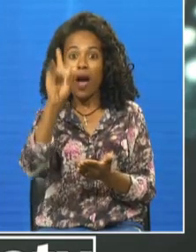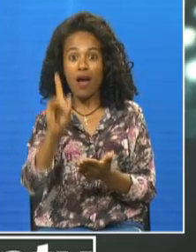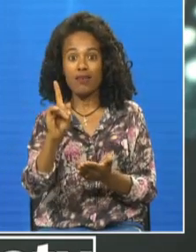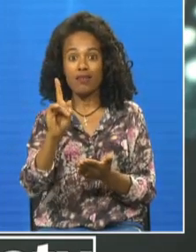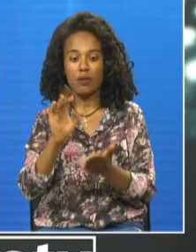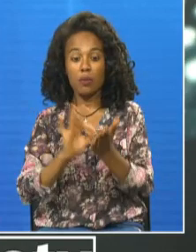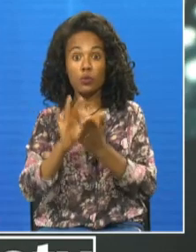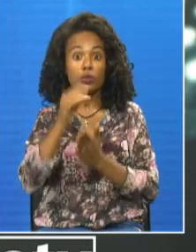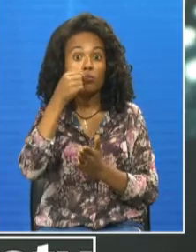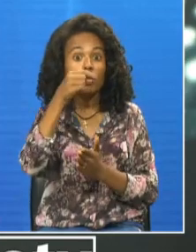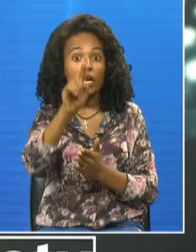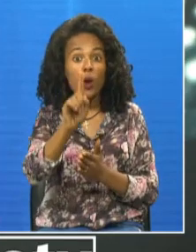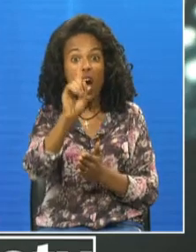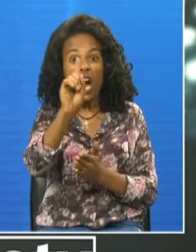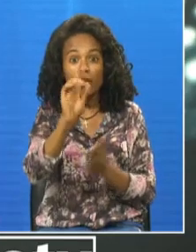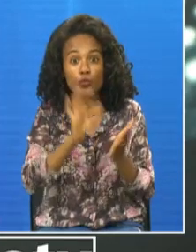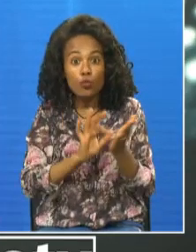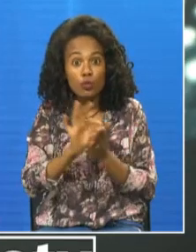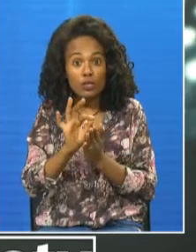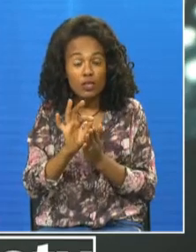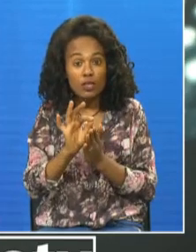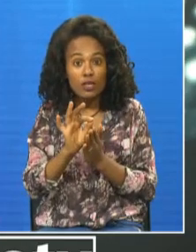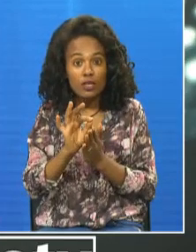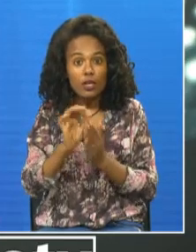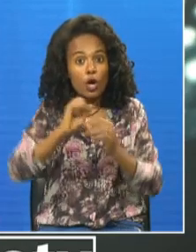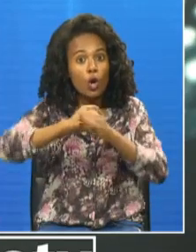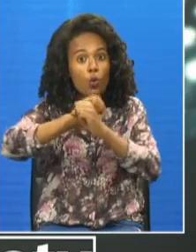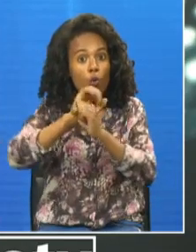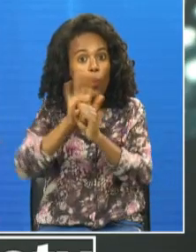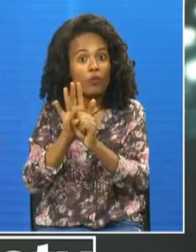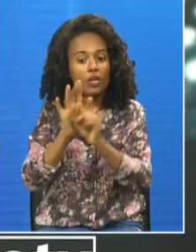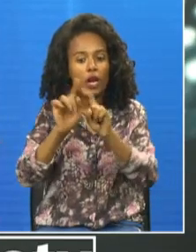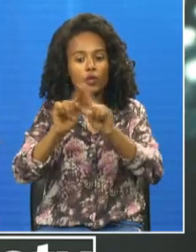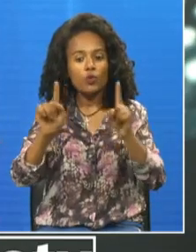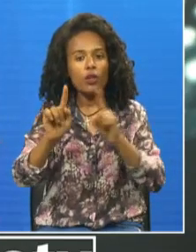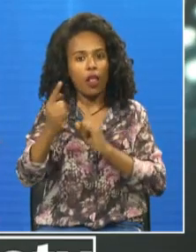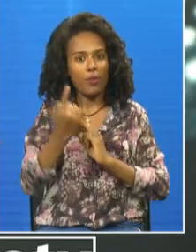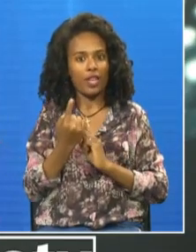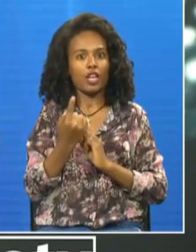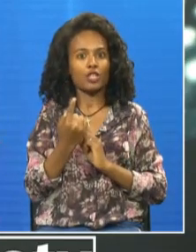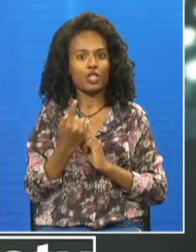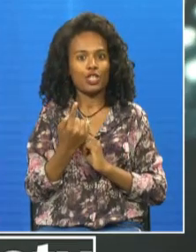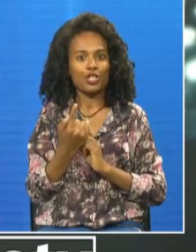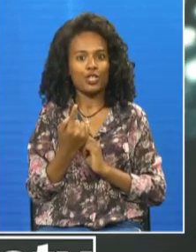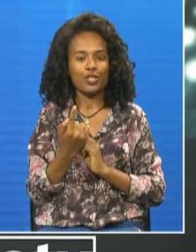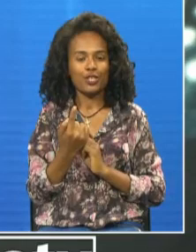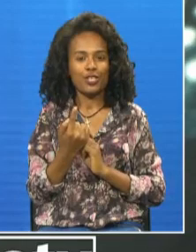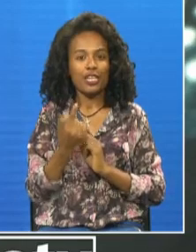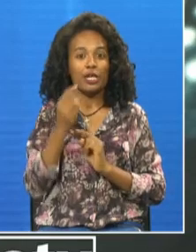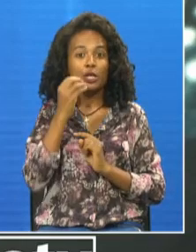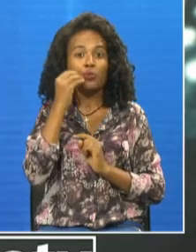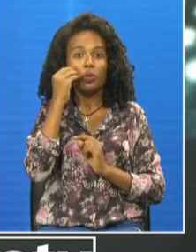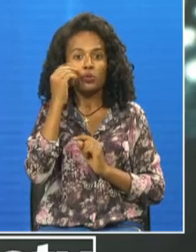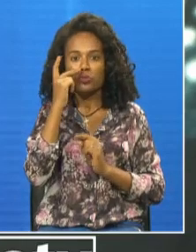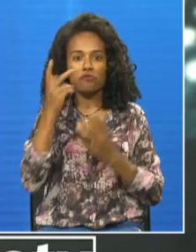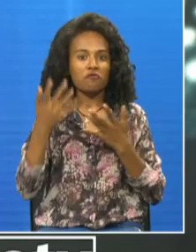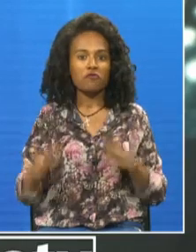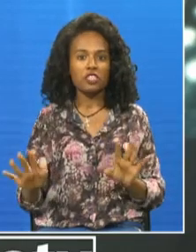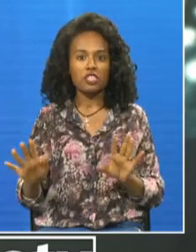ላይም አስታውቋል። የኢትዮጵያ ቤተሰብ መምሪያ ማህበር የኮሚኒኬሽንና ህዝብ ግንኙነት ቡድን አስተባባሪ የሆኑት አቶ መሐመድ